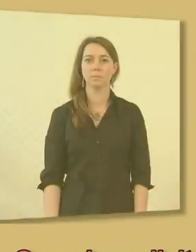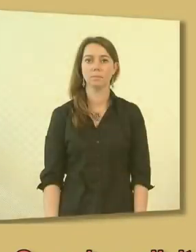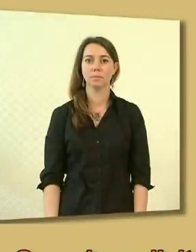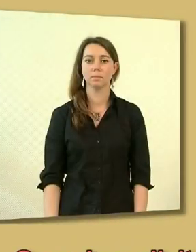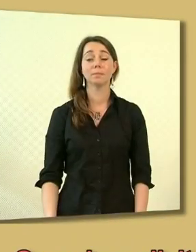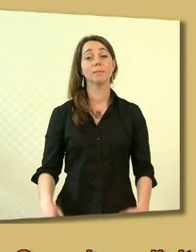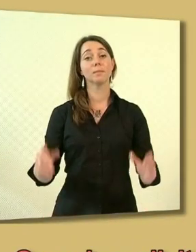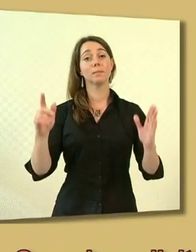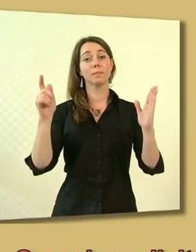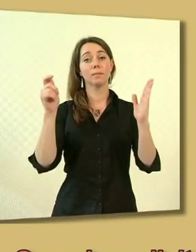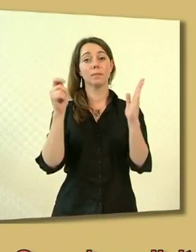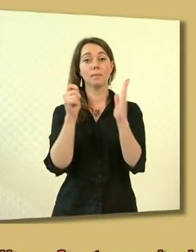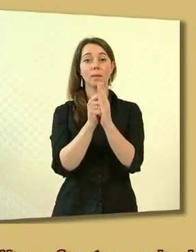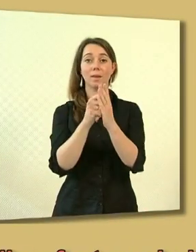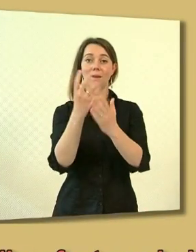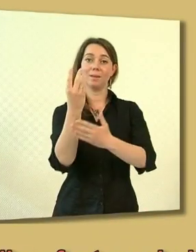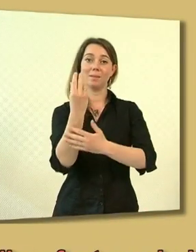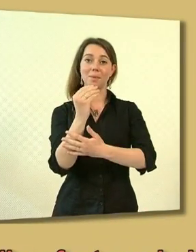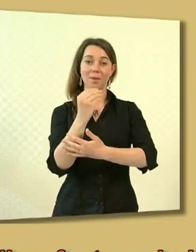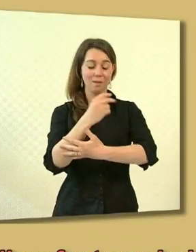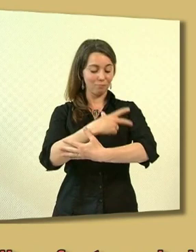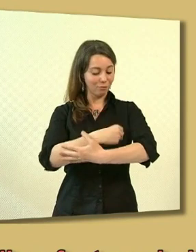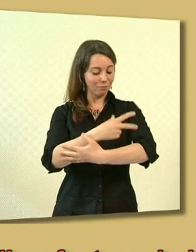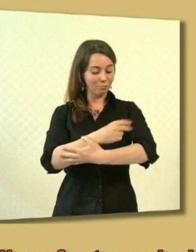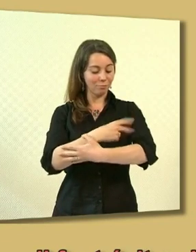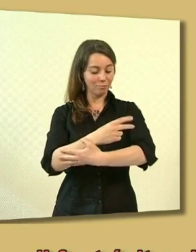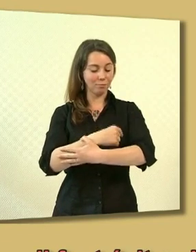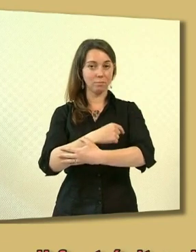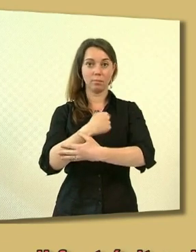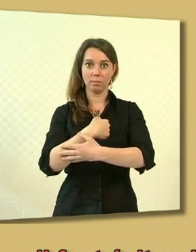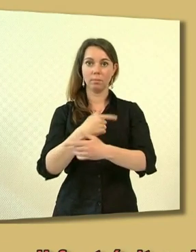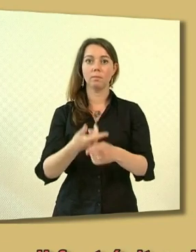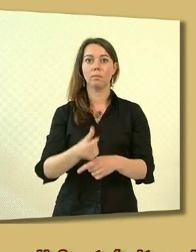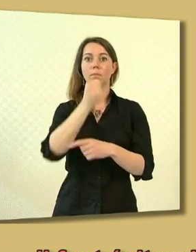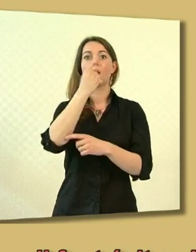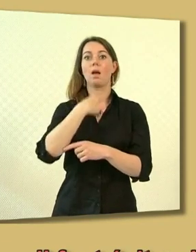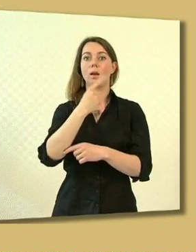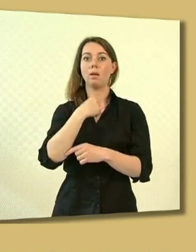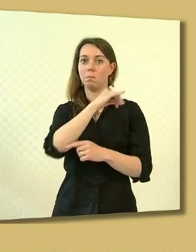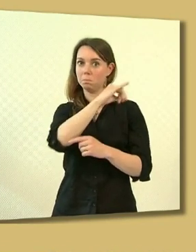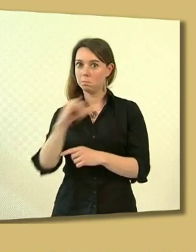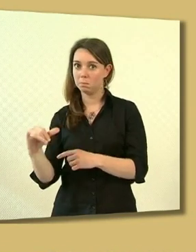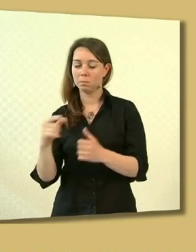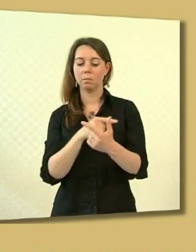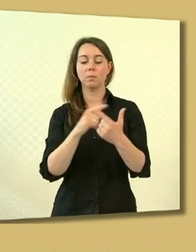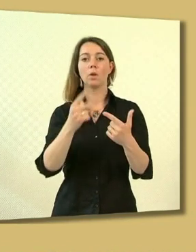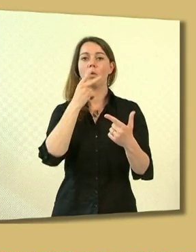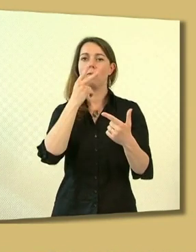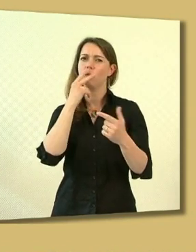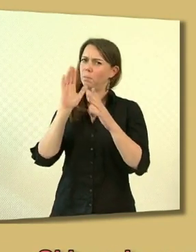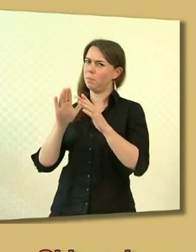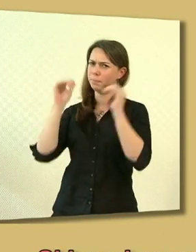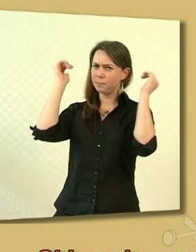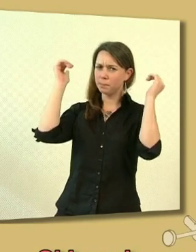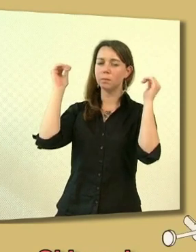Quand on allaite son bébé, il ne faut pas boire d'alcool, il faut éviter de fumer et ne